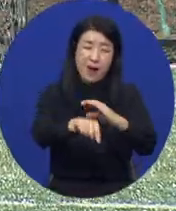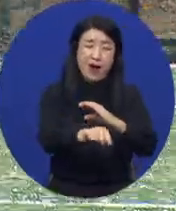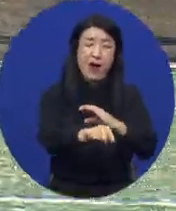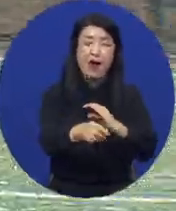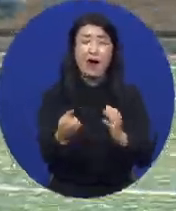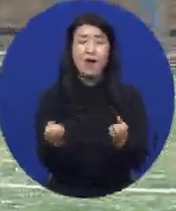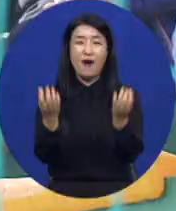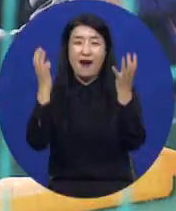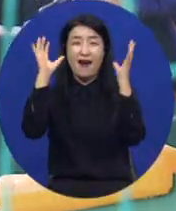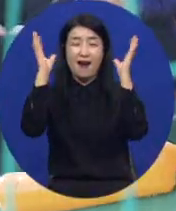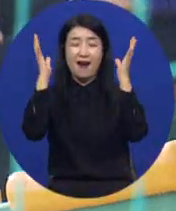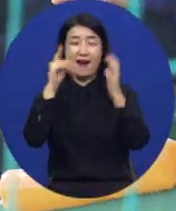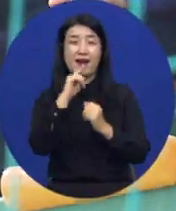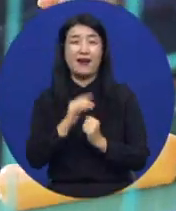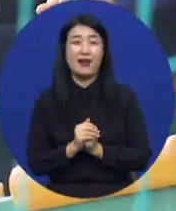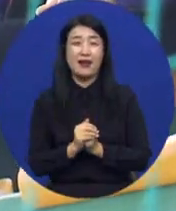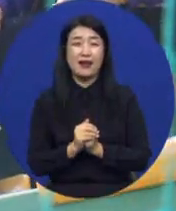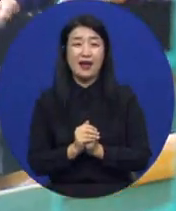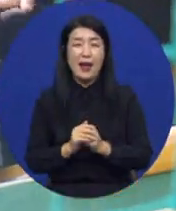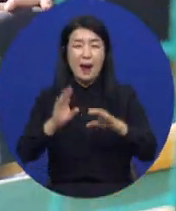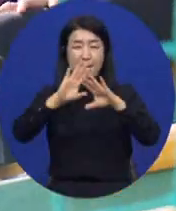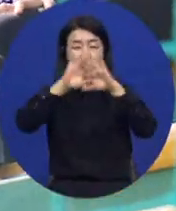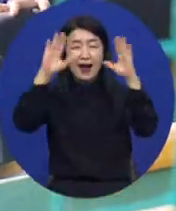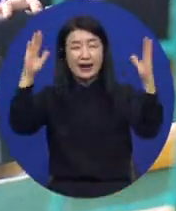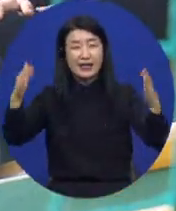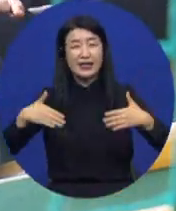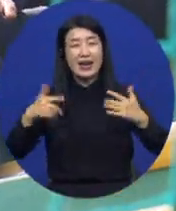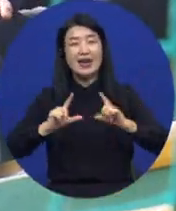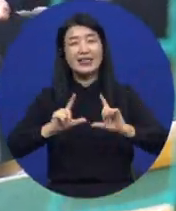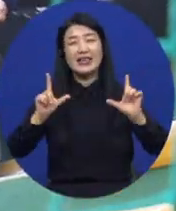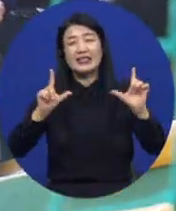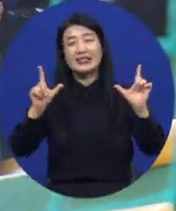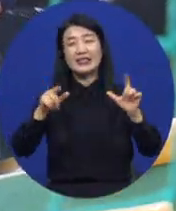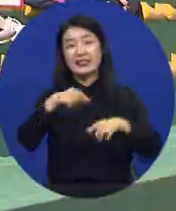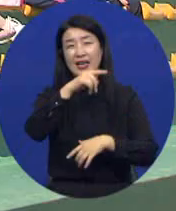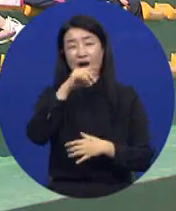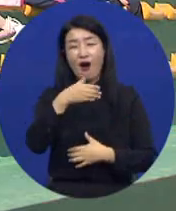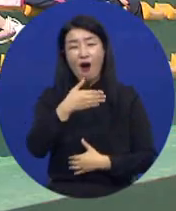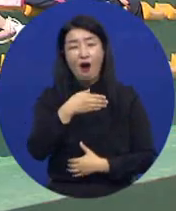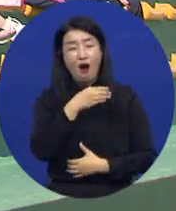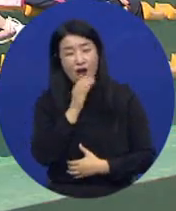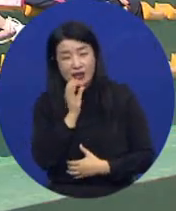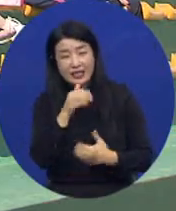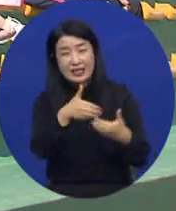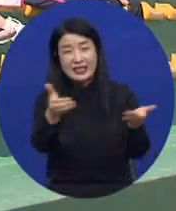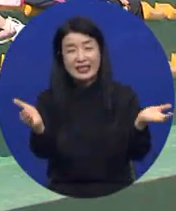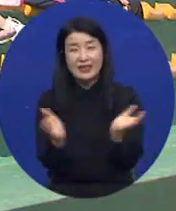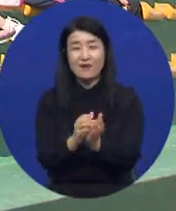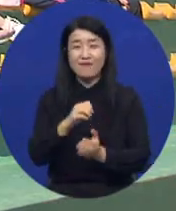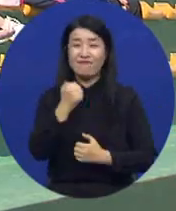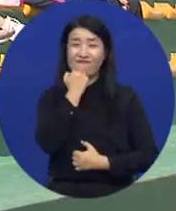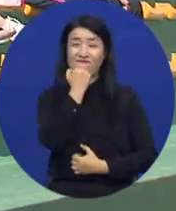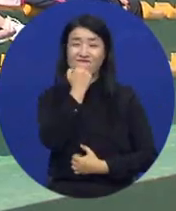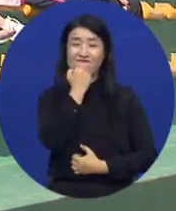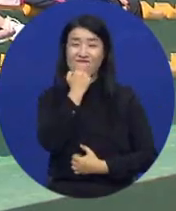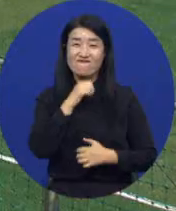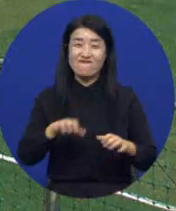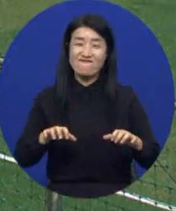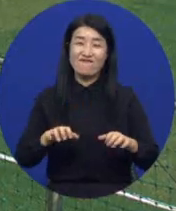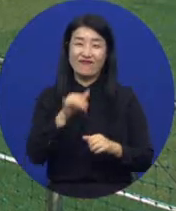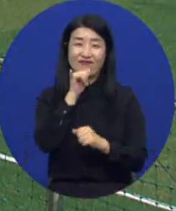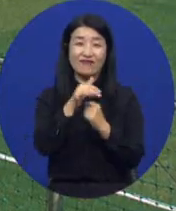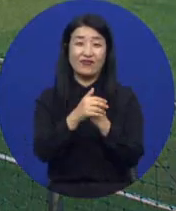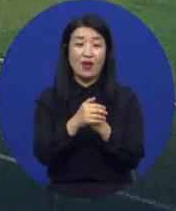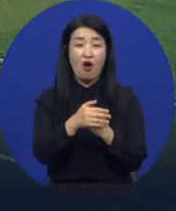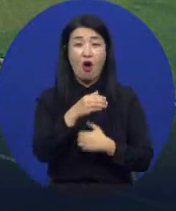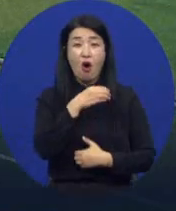환호성이 터집니다. 맑은 가을 날씨에 응원 나온 마을 어르신들 얼굴에도 웃음꽃이 핍니다. 어르신들